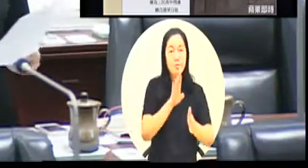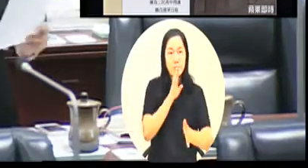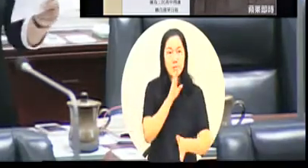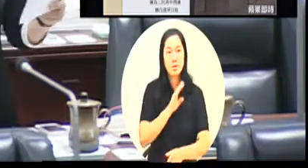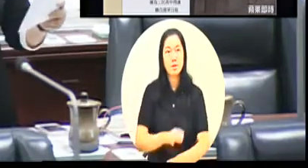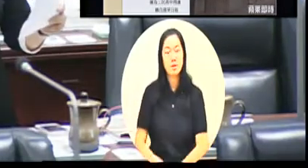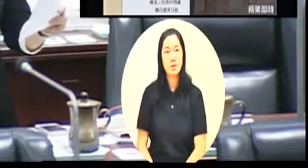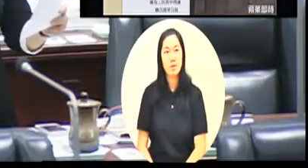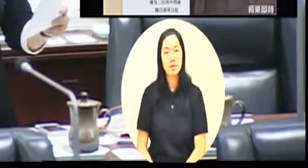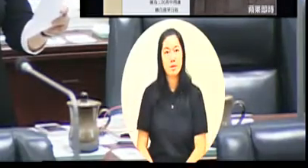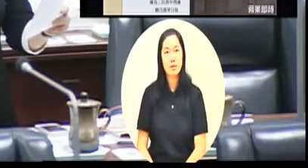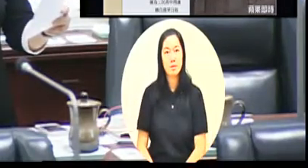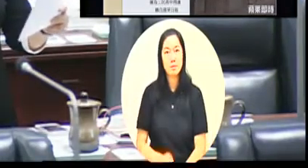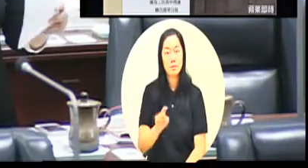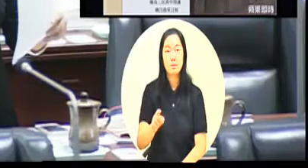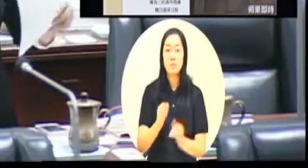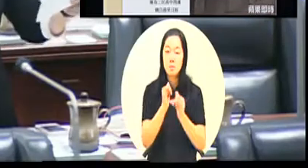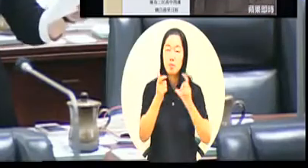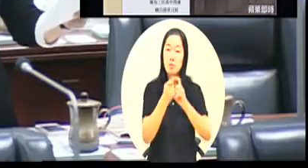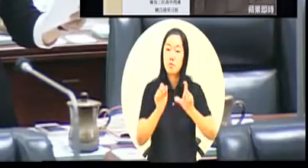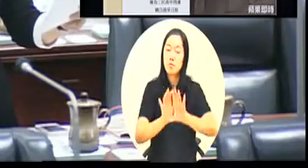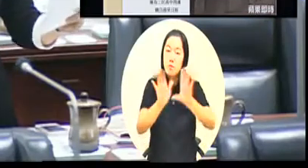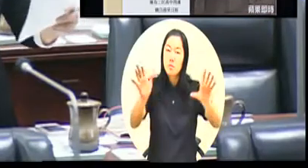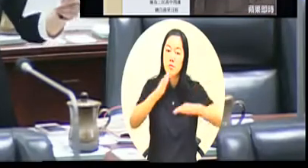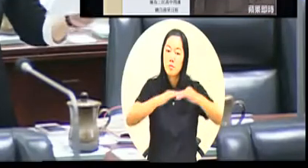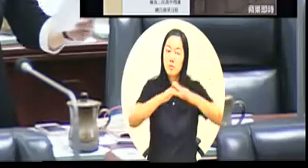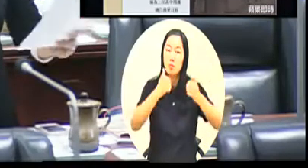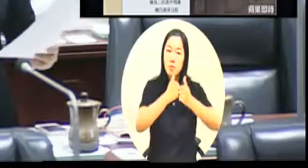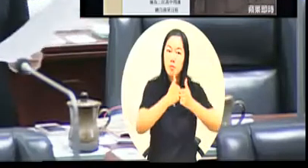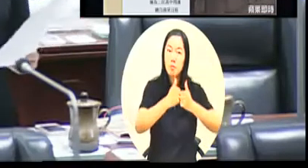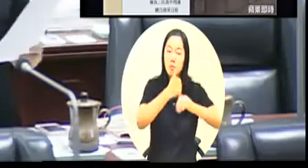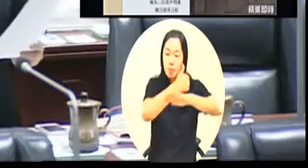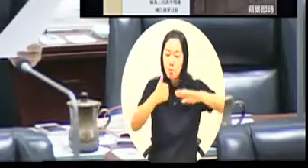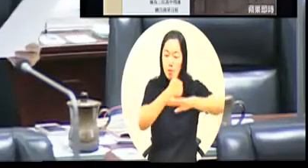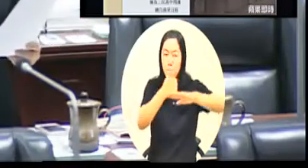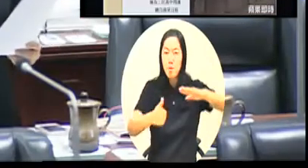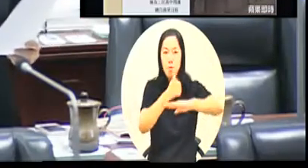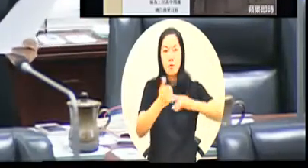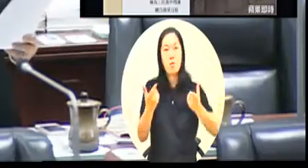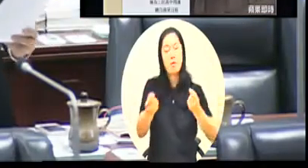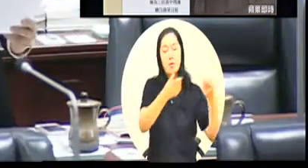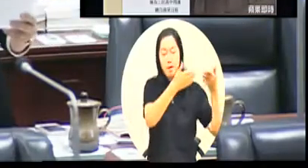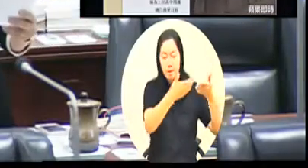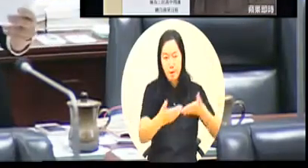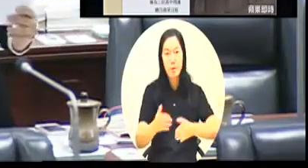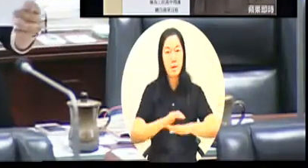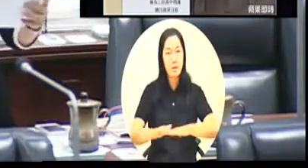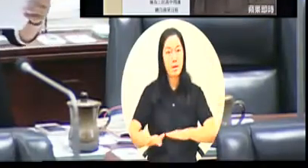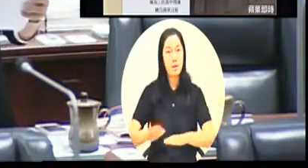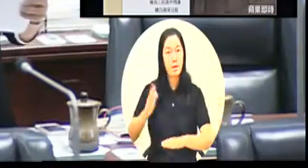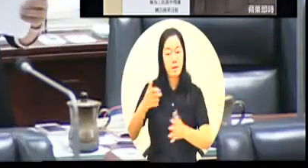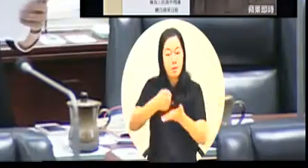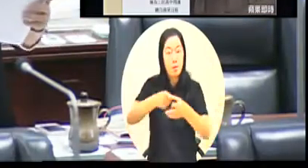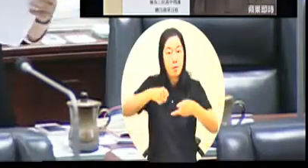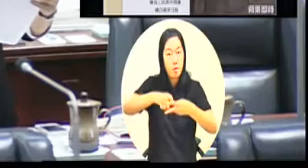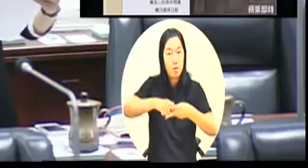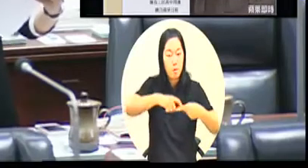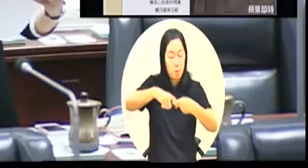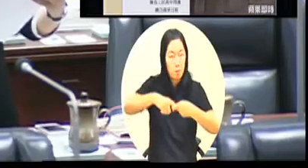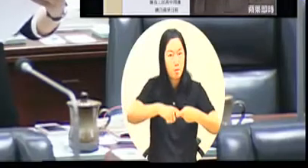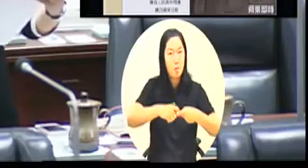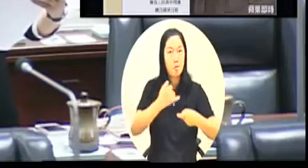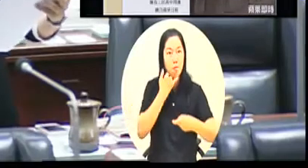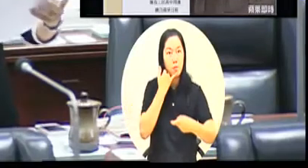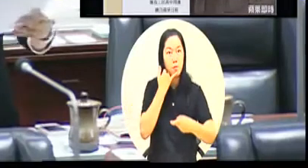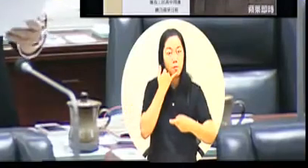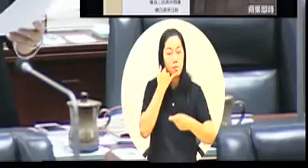的，这个社区发展协会理事长换人了，又换下个理事长，继续可以持续啊， 好，但你跟志工的结合可能反而会